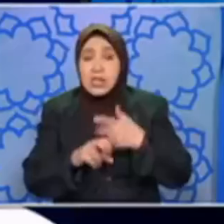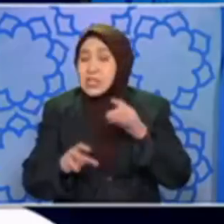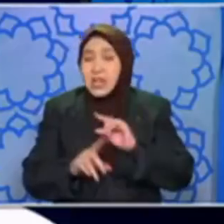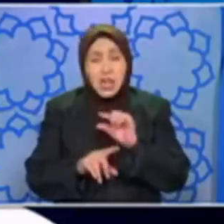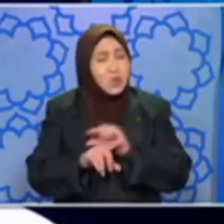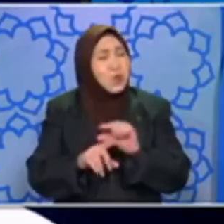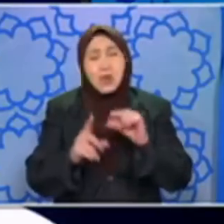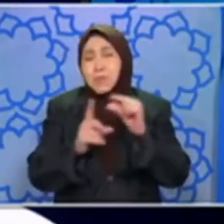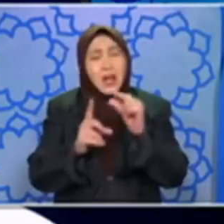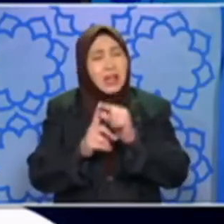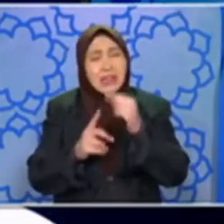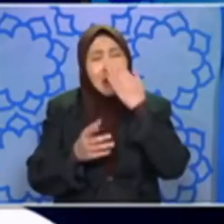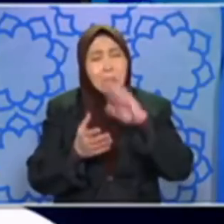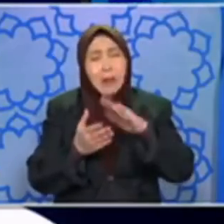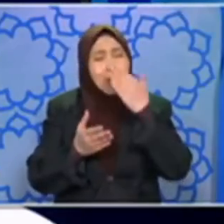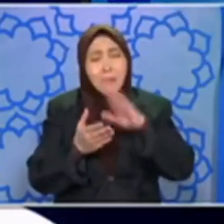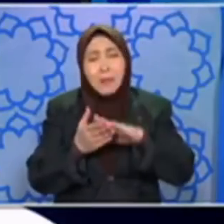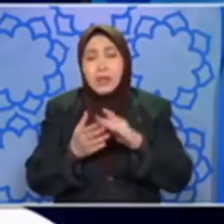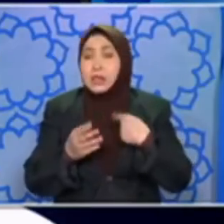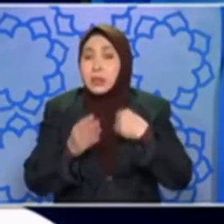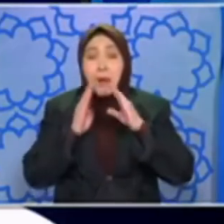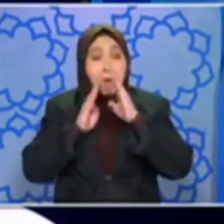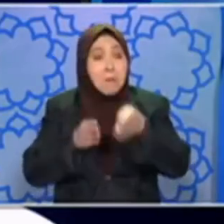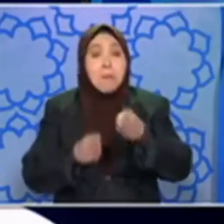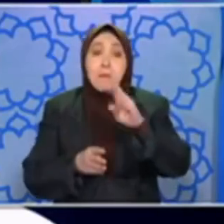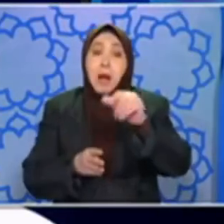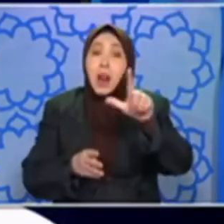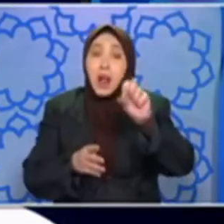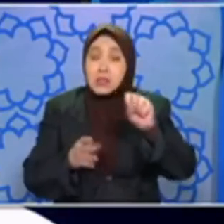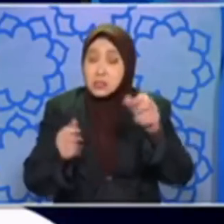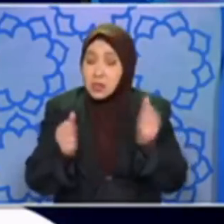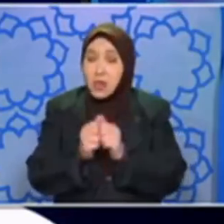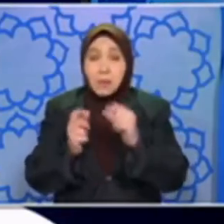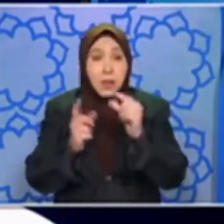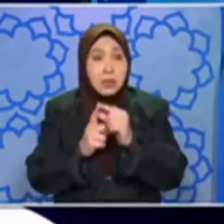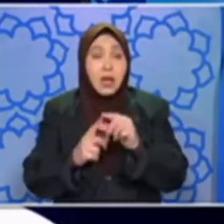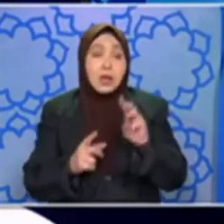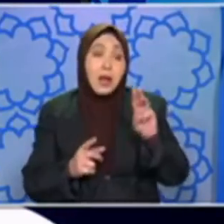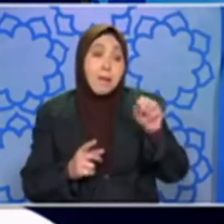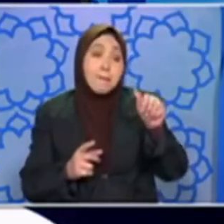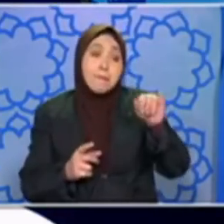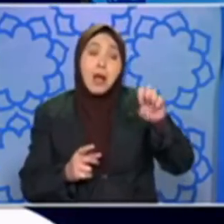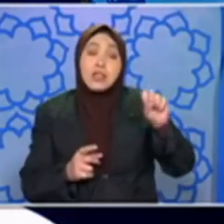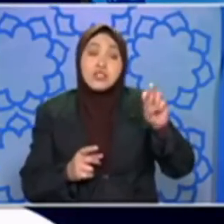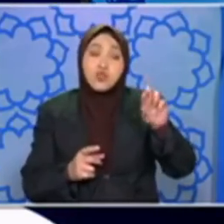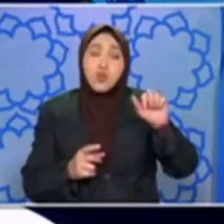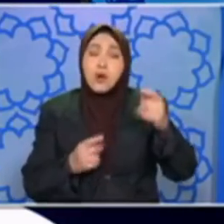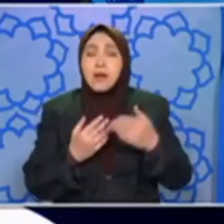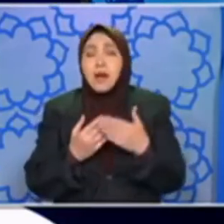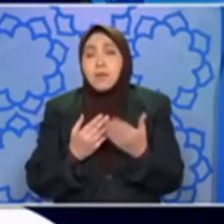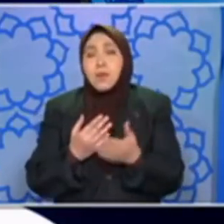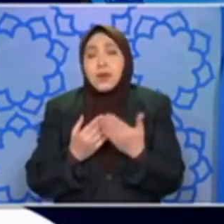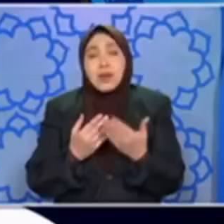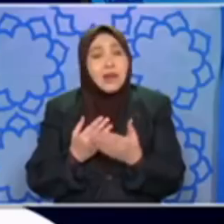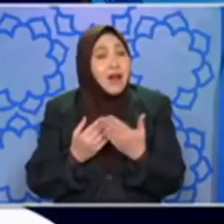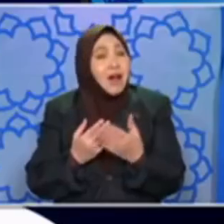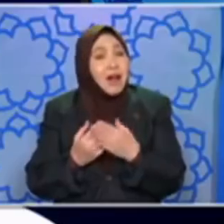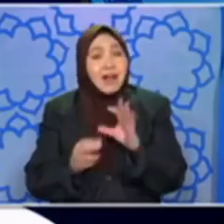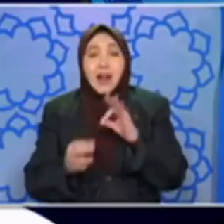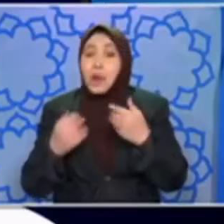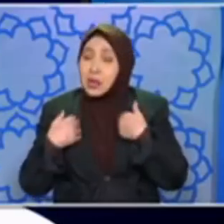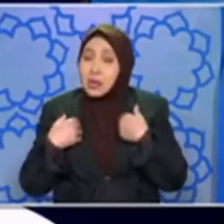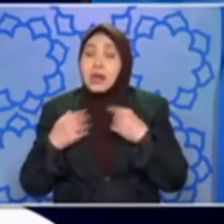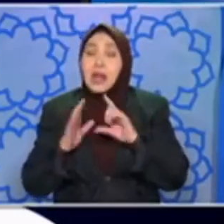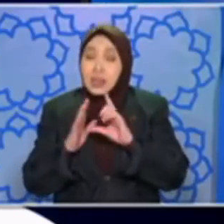perkataan begitu, tapi kita balas dengan perkataan yang maisura. Perkataan yang mudah, memudahkan. Kalau ada nanti